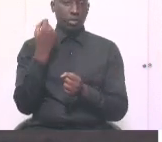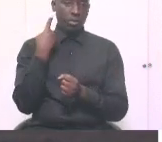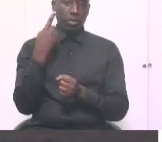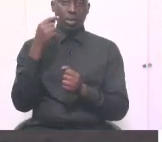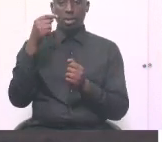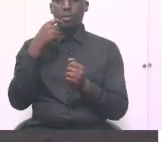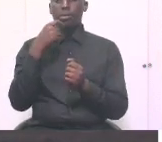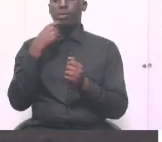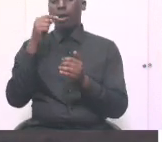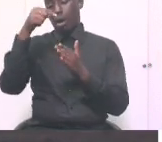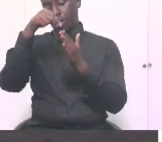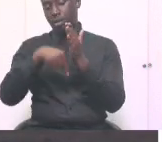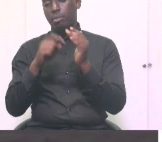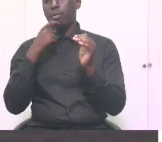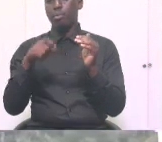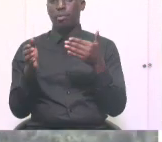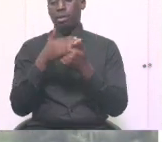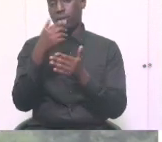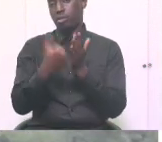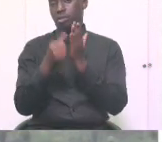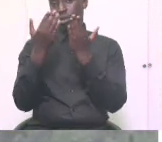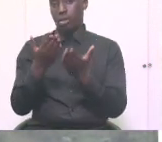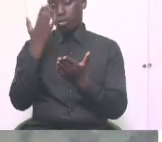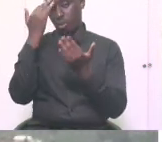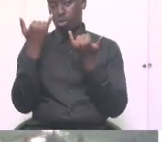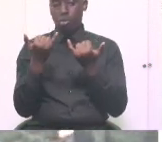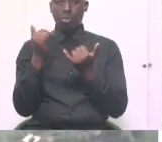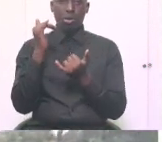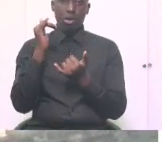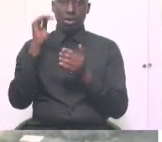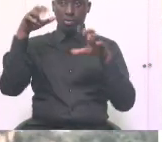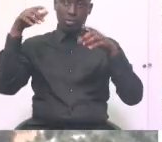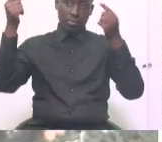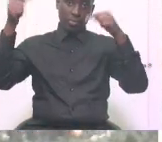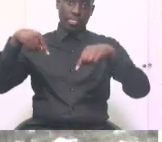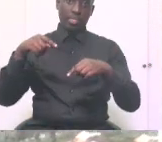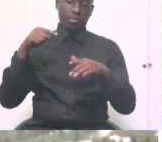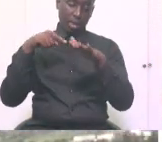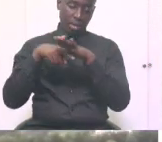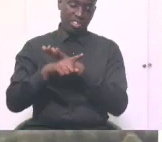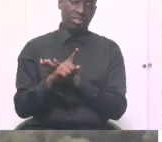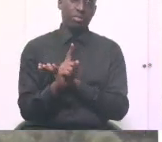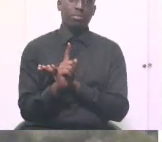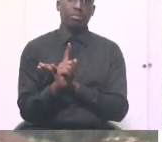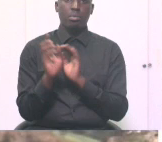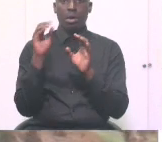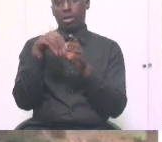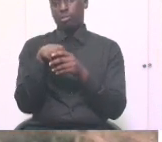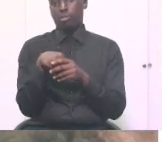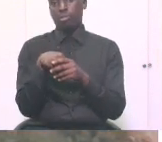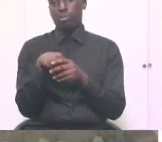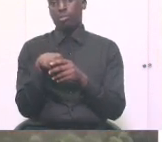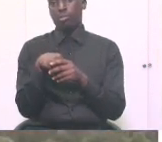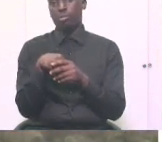bagomba kugifunga kibazo cyo kirahari kuko nk'ubu imvura iragwa bakayinjiramo bakajyamo